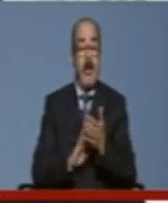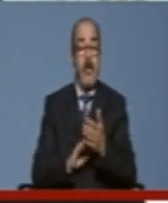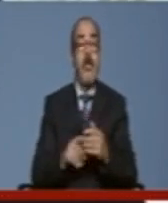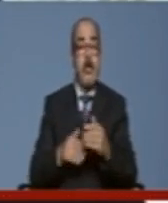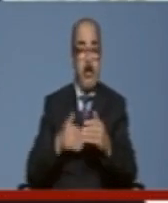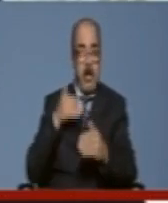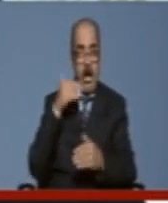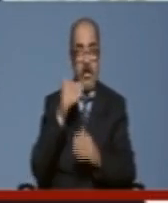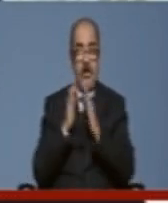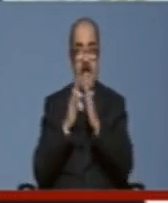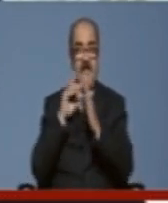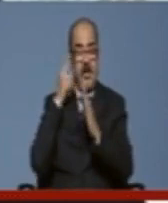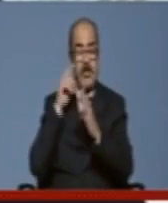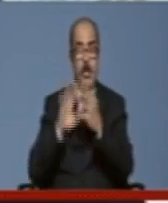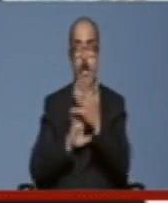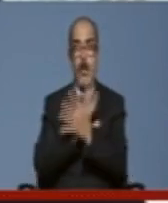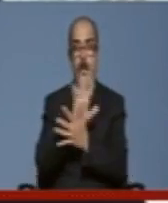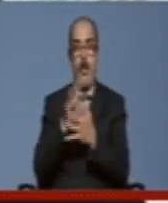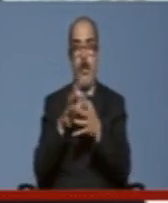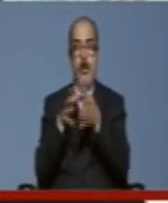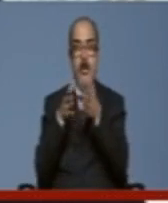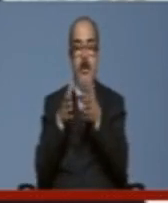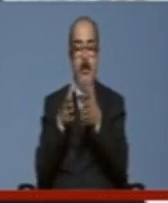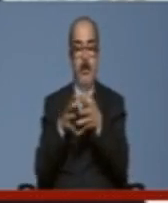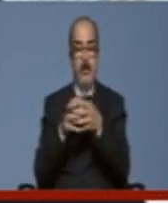ذاتها. لأن إذا كانت النهاردة قضية